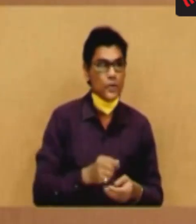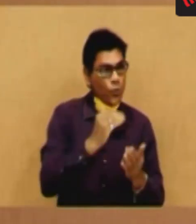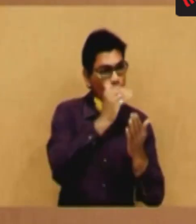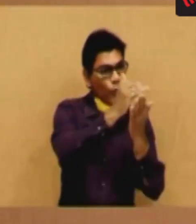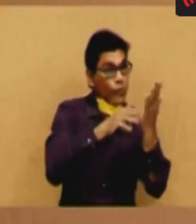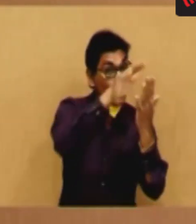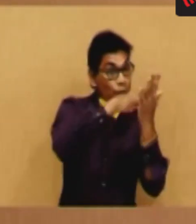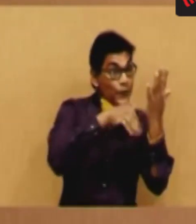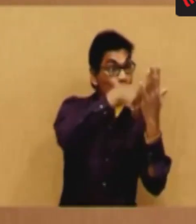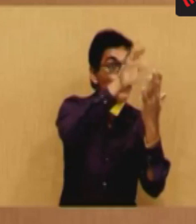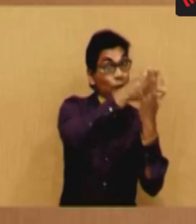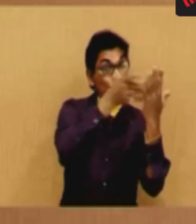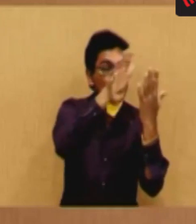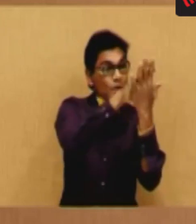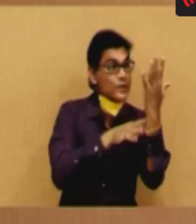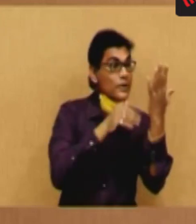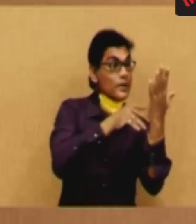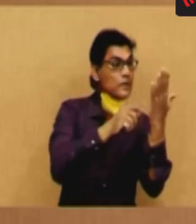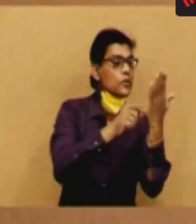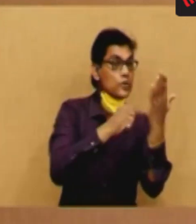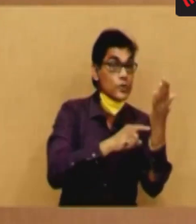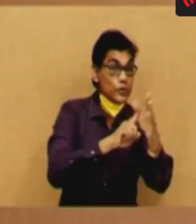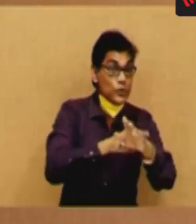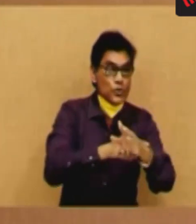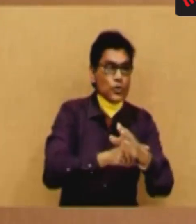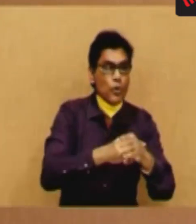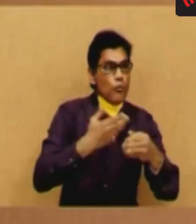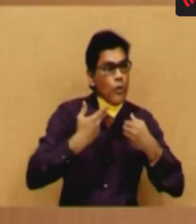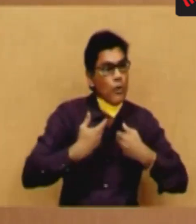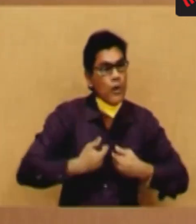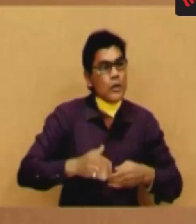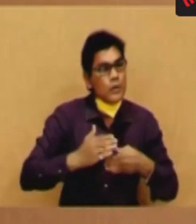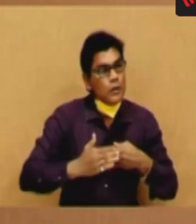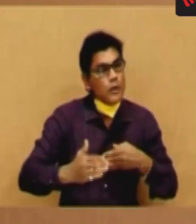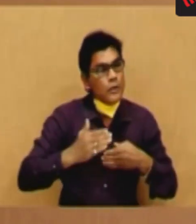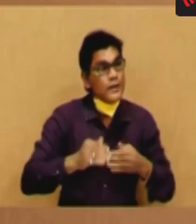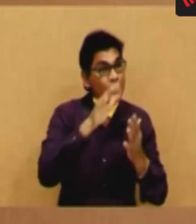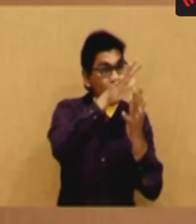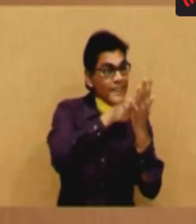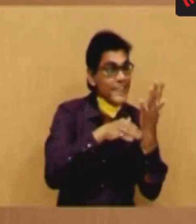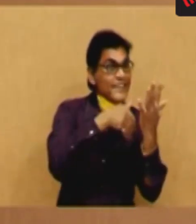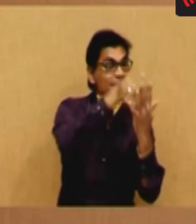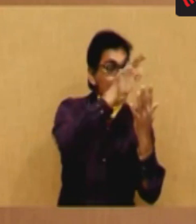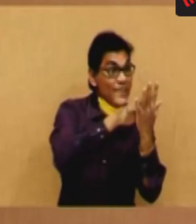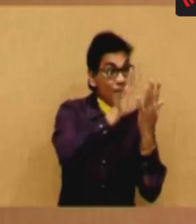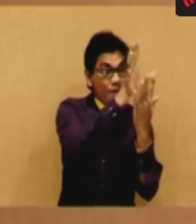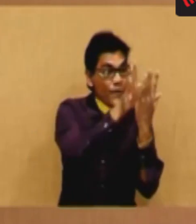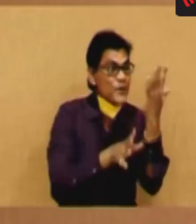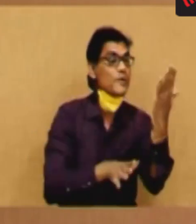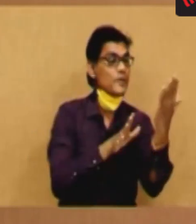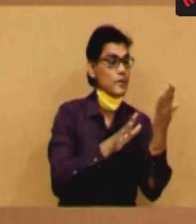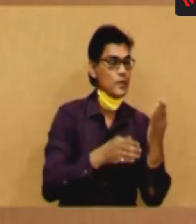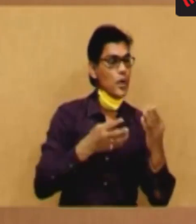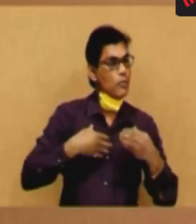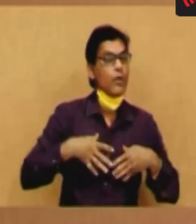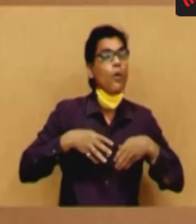ନିର୍ଦ୍ଦିଷ୍ଟ ରୁଟିନ୍ଟିଏ କରିବା। ସମୟ କଟିବା ଗୋଟିଏ ବଡ଼ ବୋଝ ଭଳିଆ ଜିନିଷ ଆଉ ଏଇ ଯେଉଁ ସମୟ ବର୍ତ୍ତମାନ